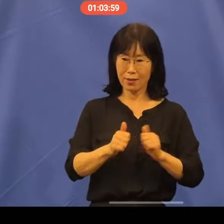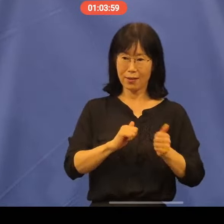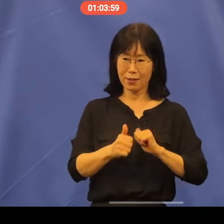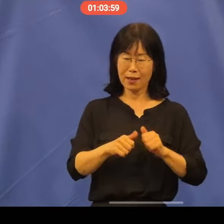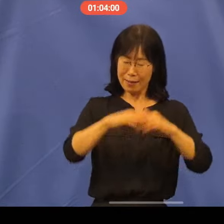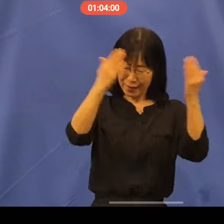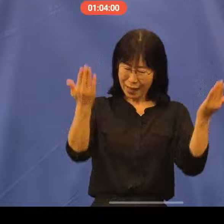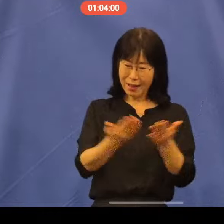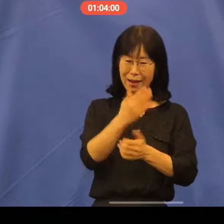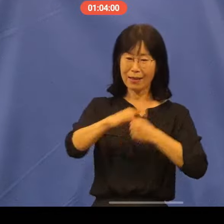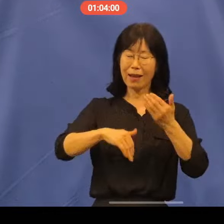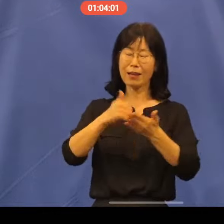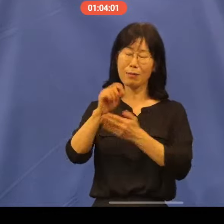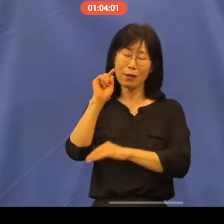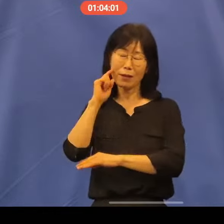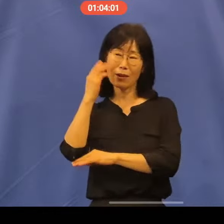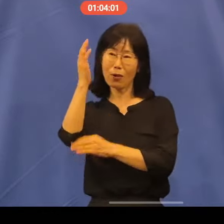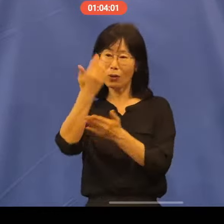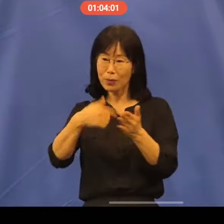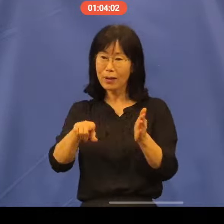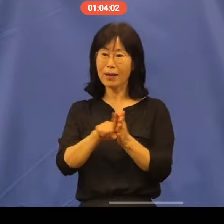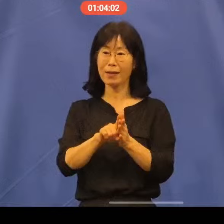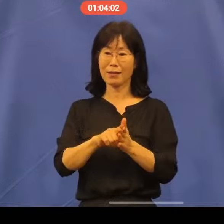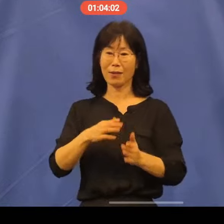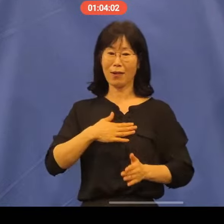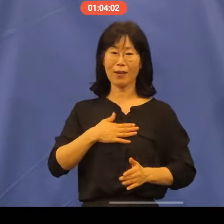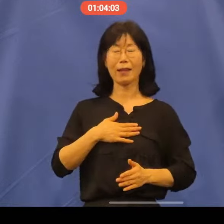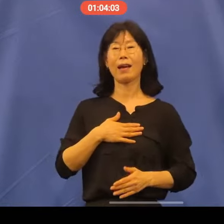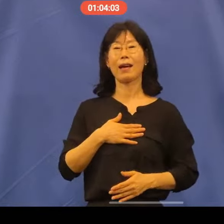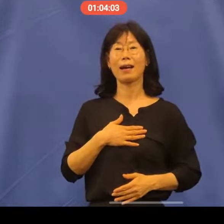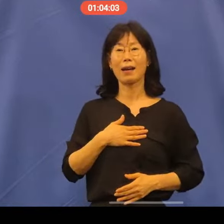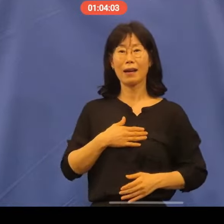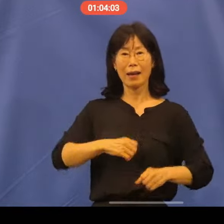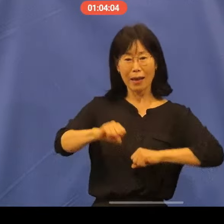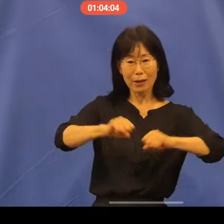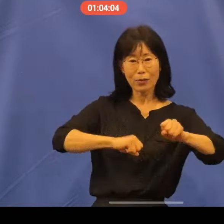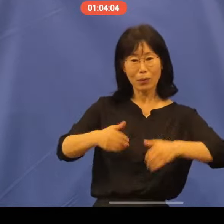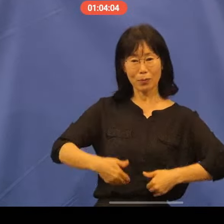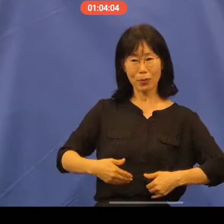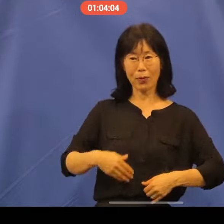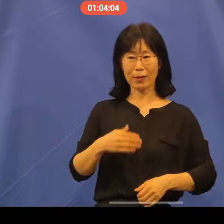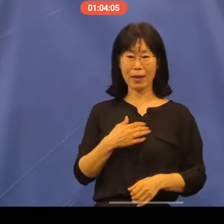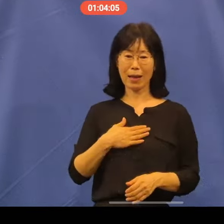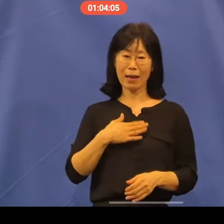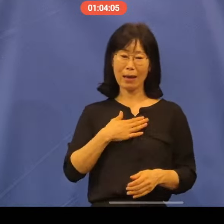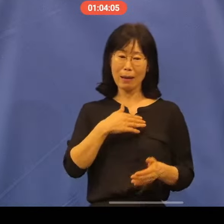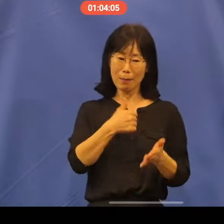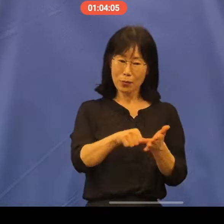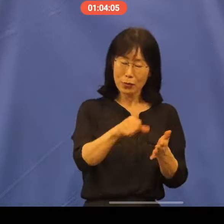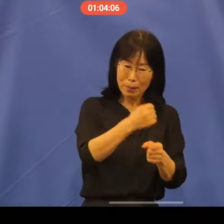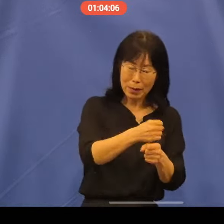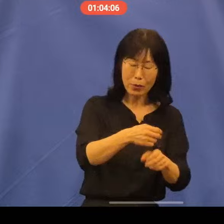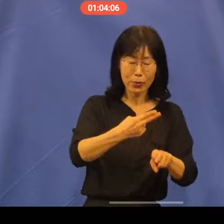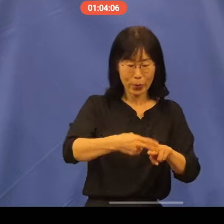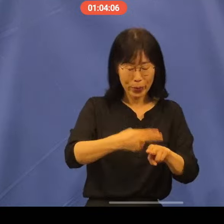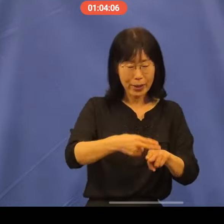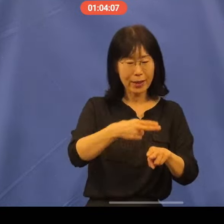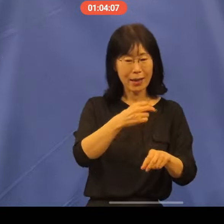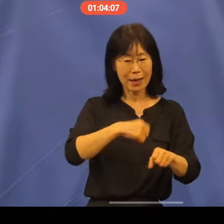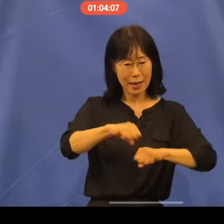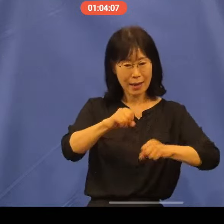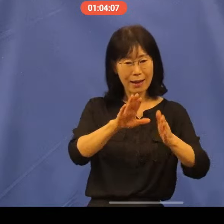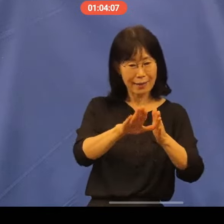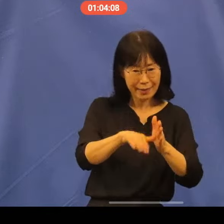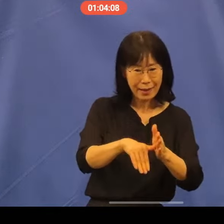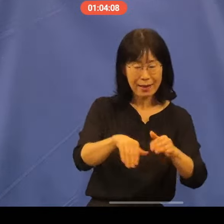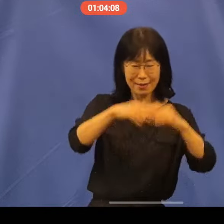예? 대화를 할 때도 하나님의 영광을, 일을 할 때도 하나님의 영광을, 물건을 만들 때도 하나님의 영광을 위하여, 음식을 할 때도,